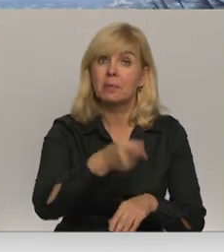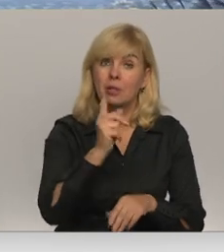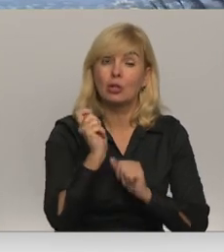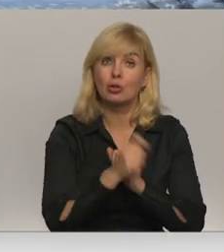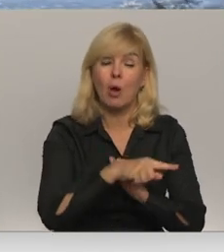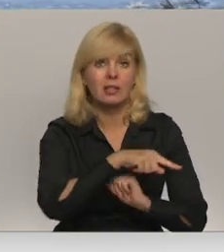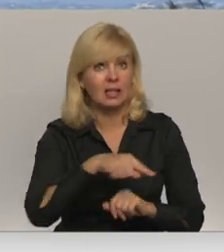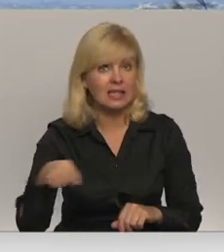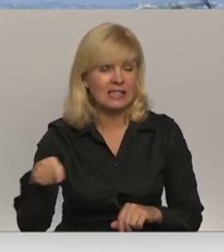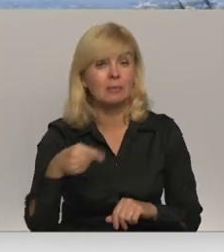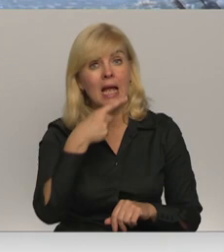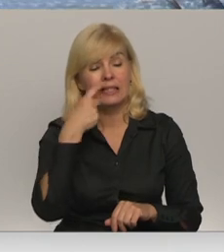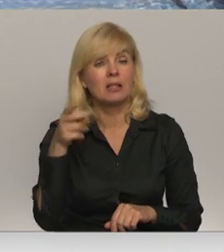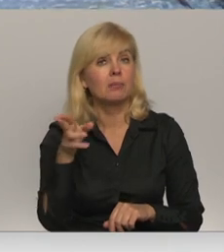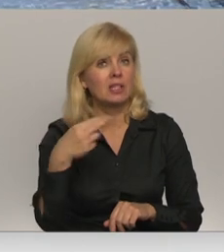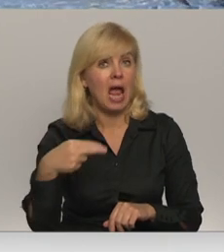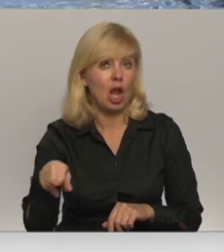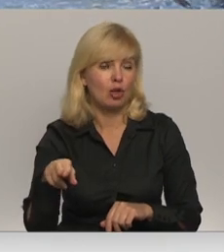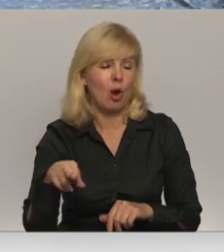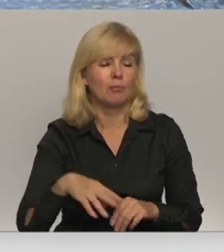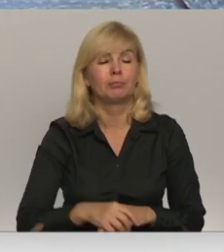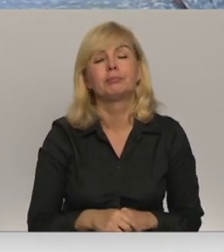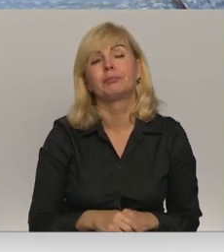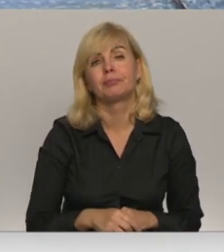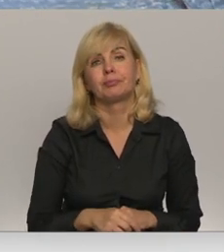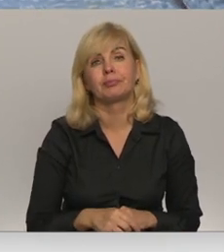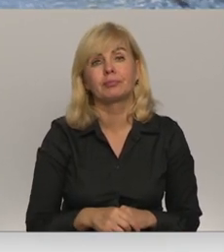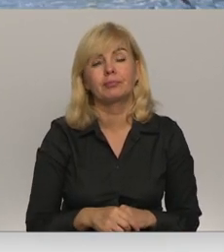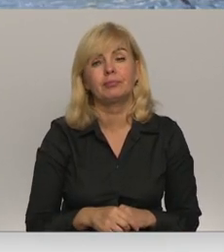līdz 100 eiro. Sandra Leitāne, Andris Pāns, RET TV.